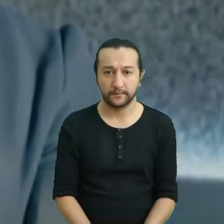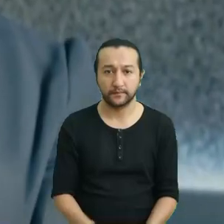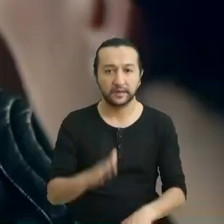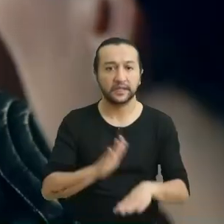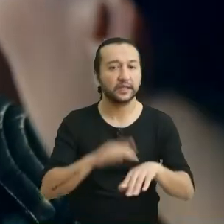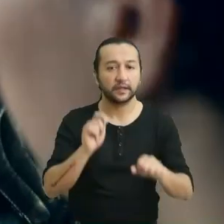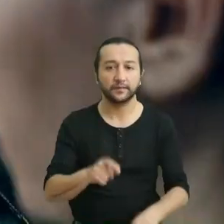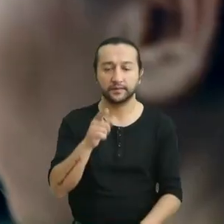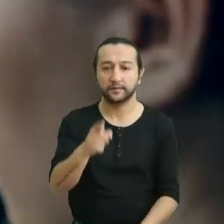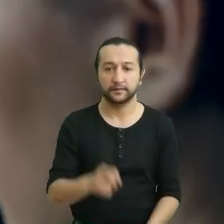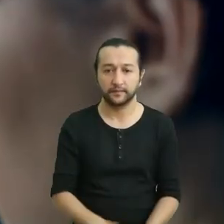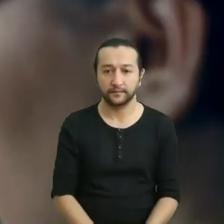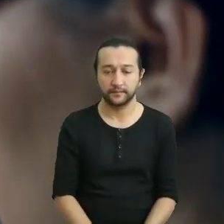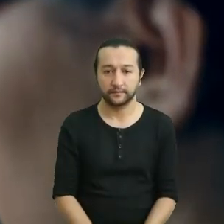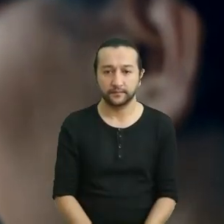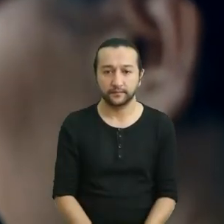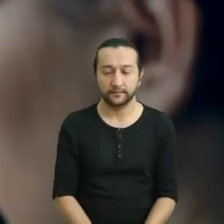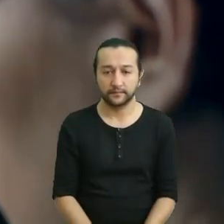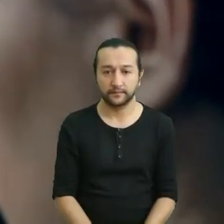Ne yapacaksın?